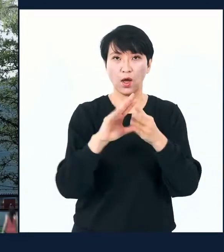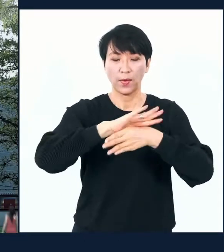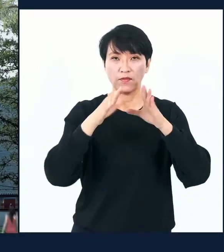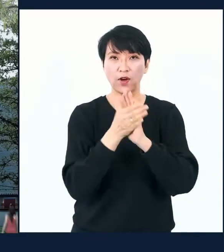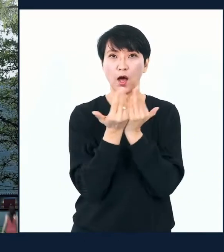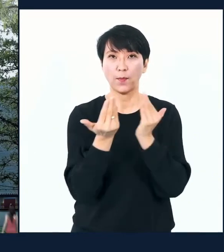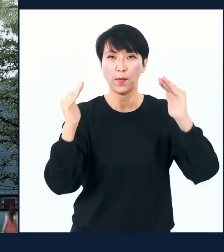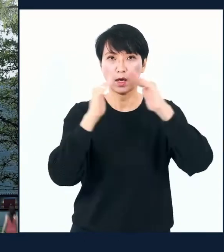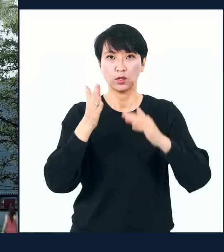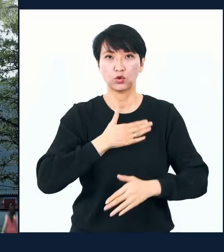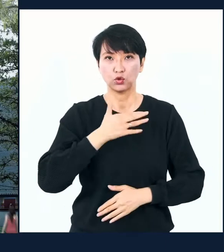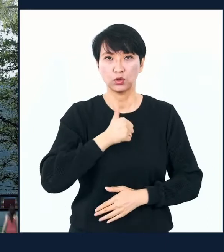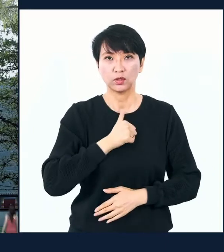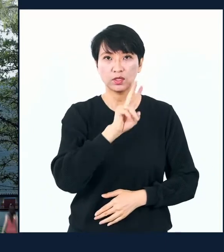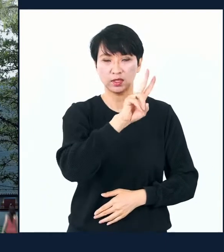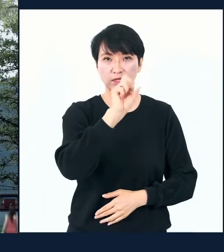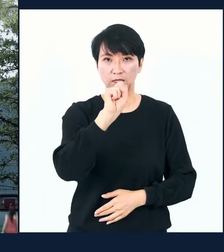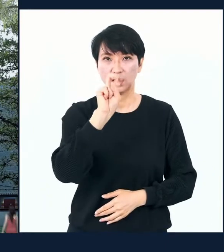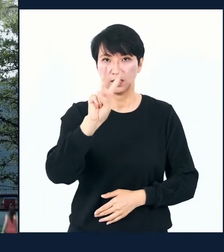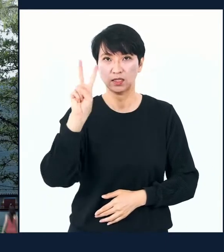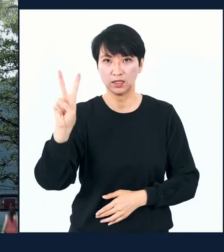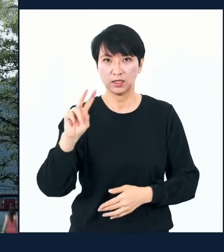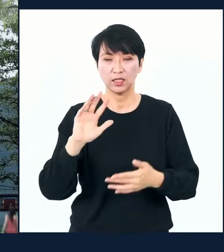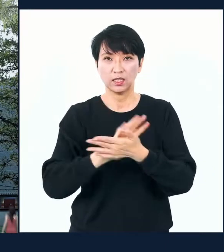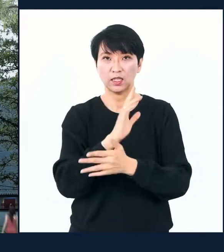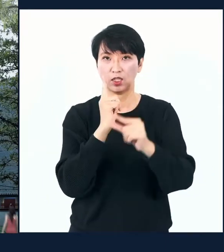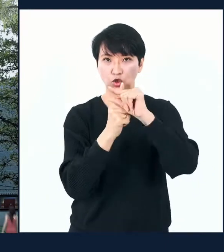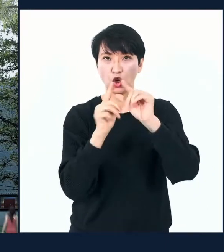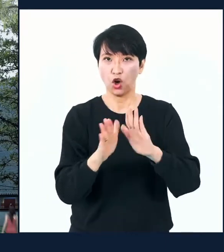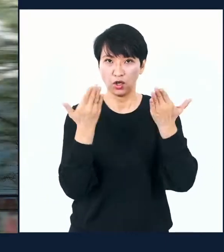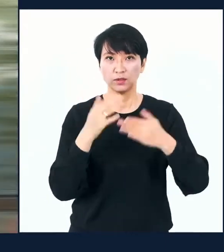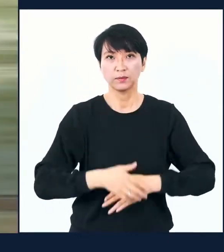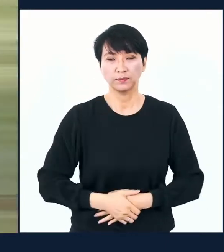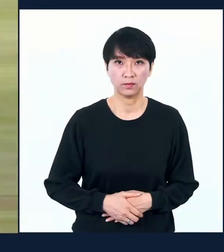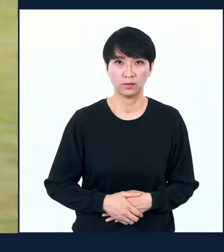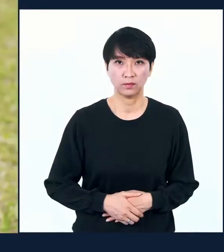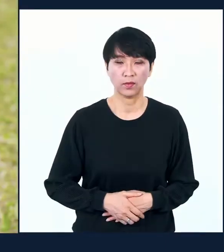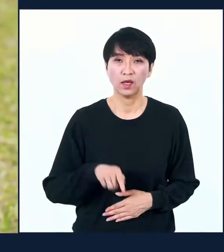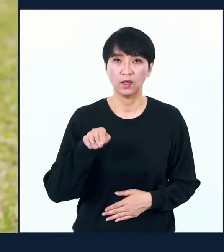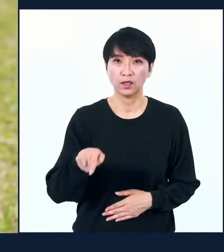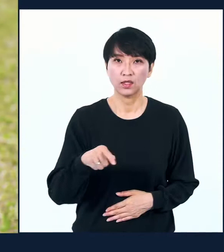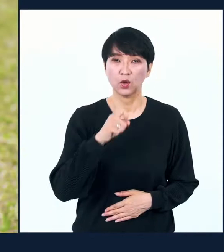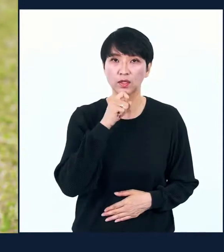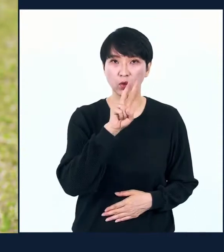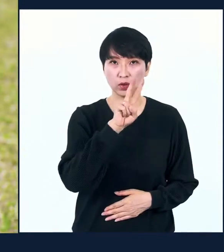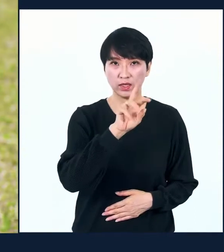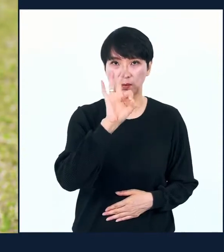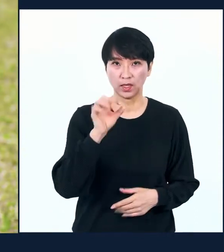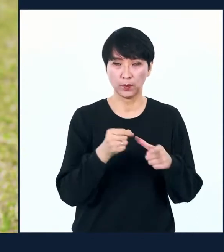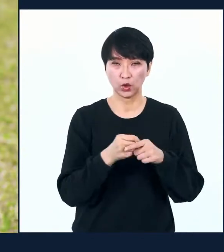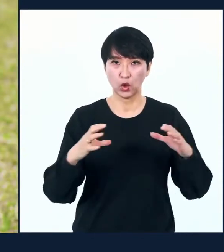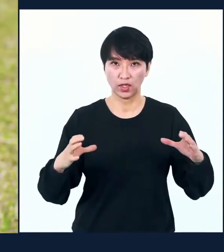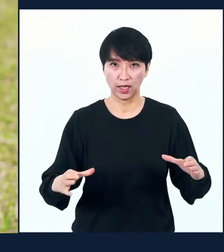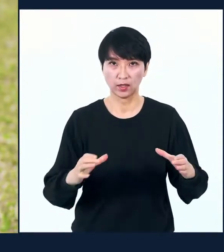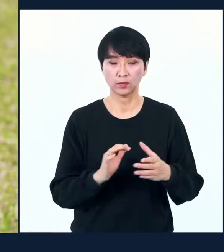呢也都預期會在2022年的年中開幕的。這裡更加有23